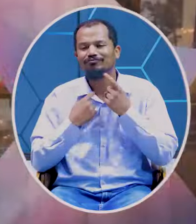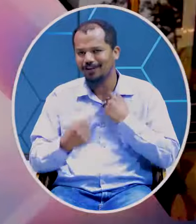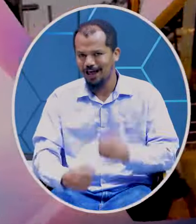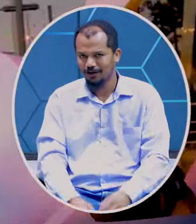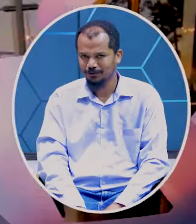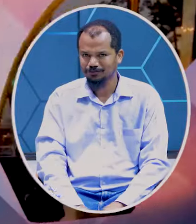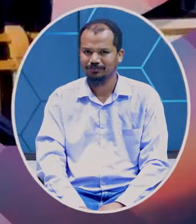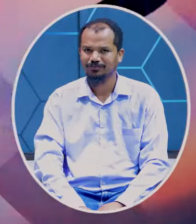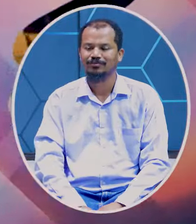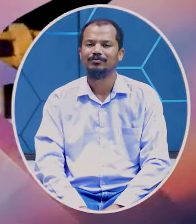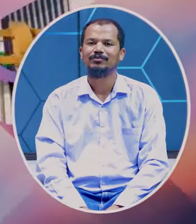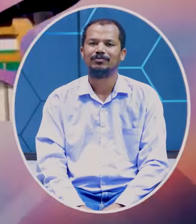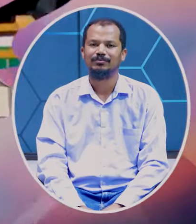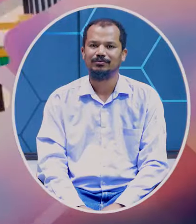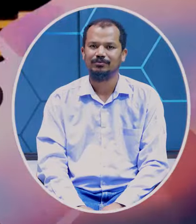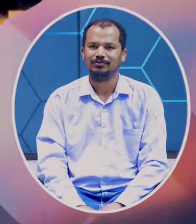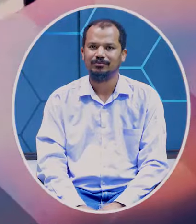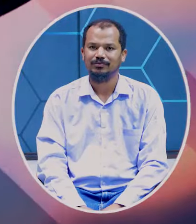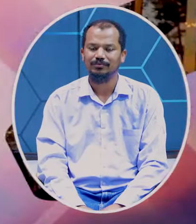ተመኘው።